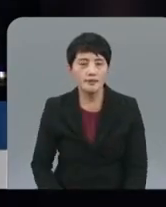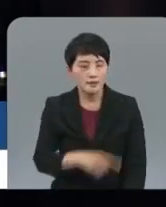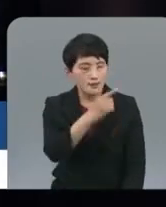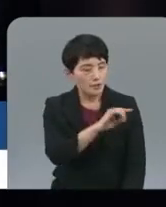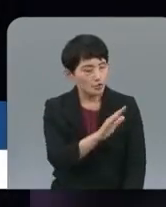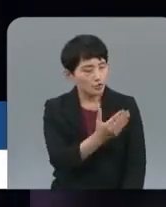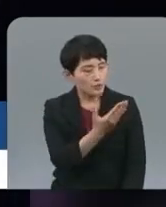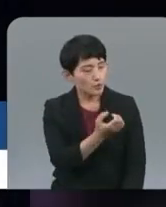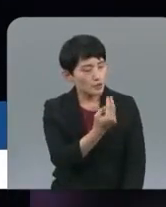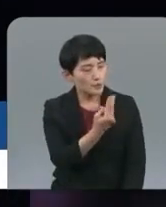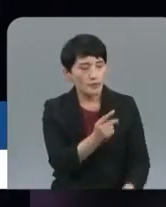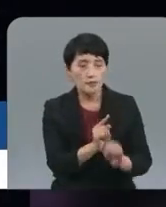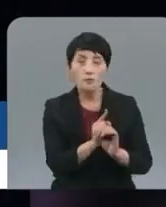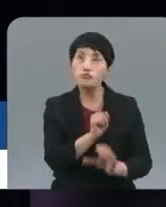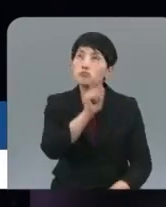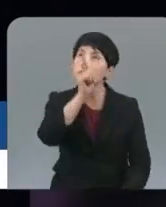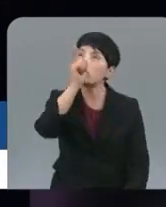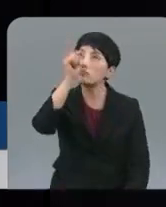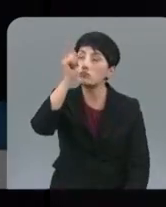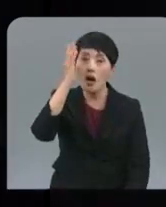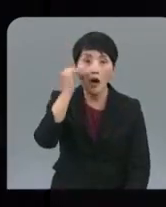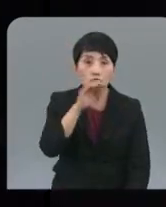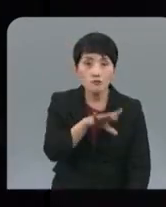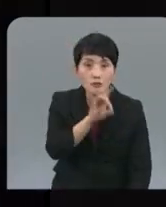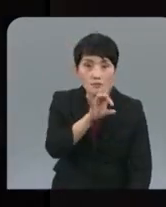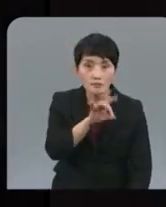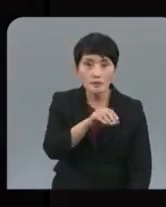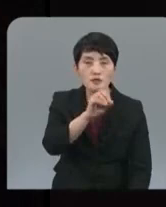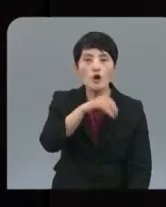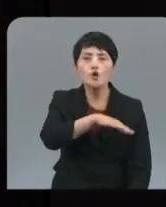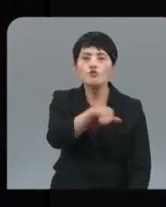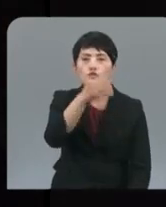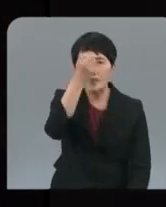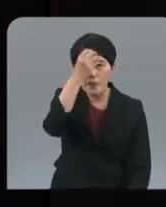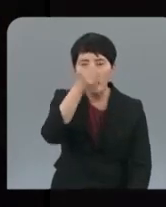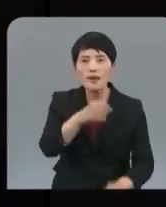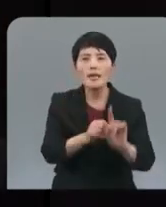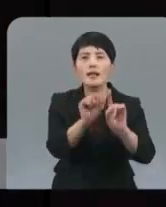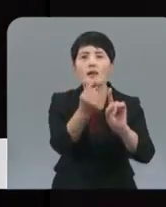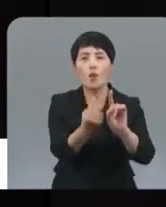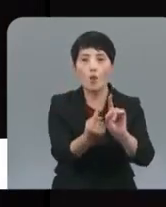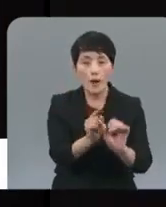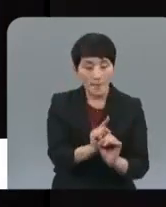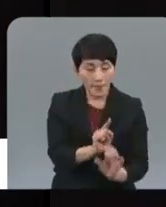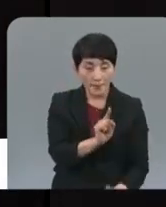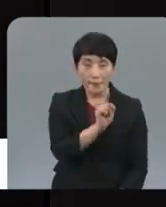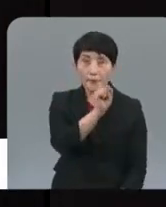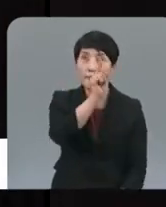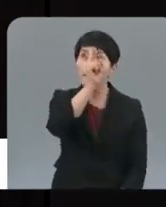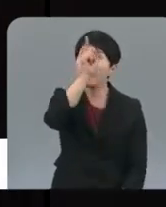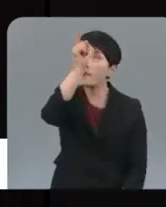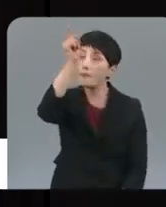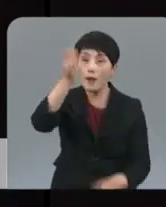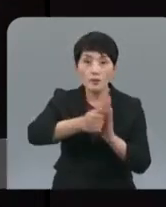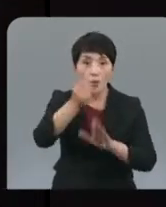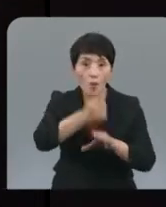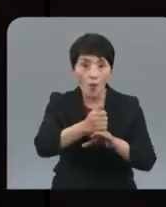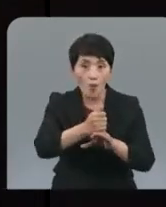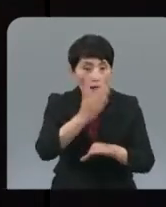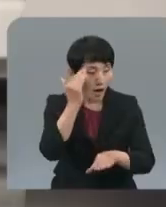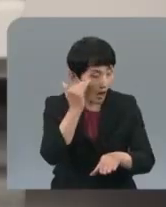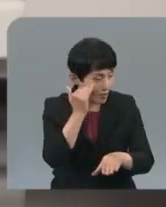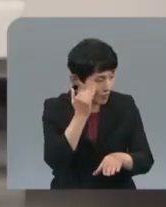Korea Selatan sedang berupaya untuk membuka momen penting dalam menjadi kekuatan bidang luar angkasa dunia di tengah perjuangan pengembangan yang